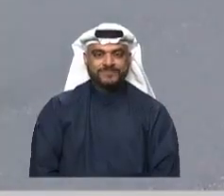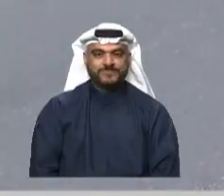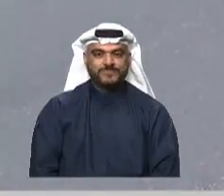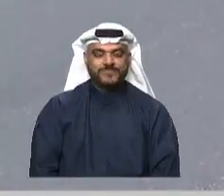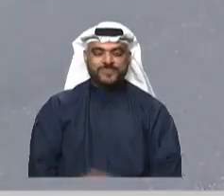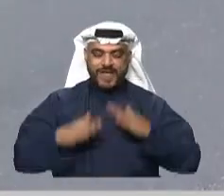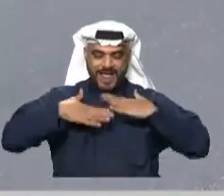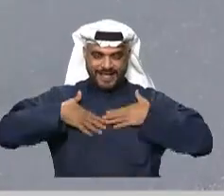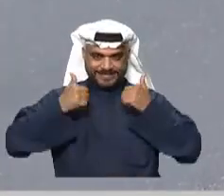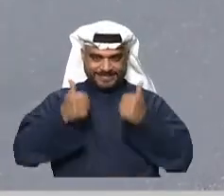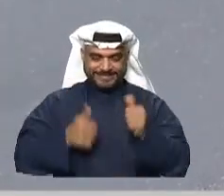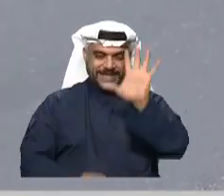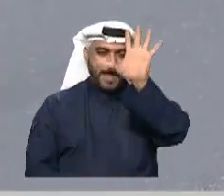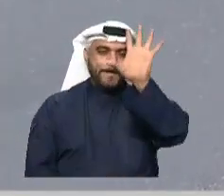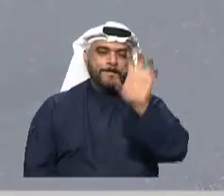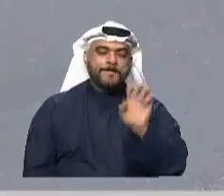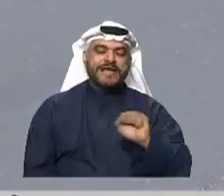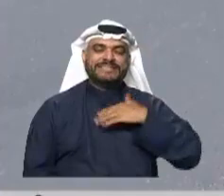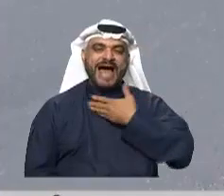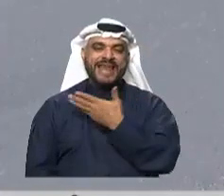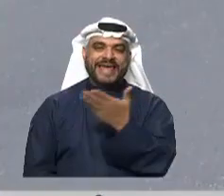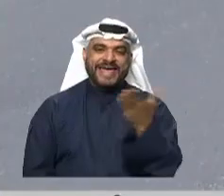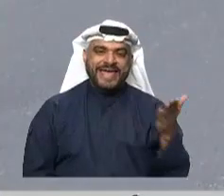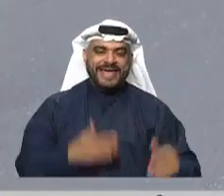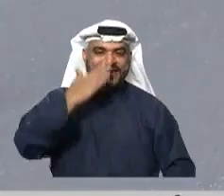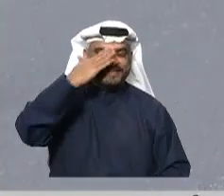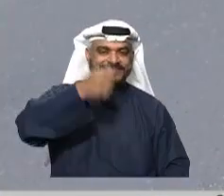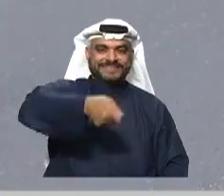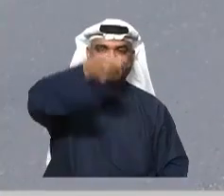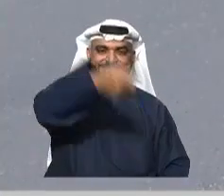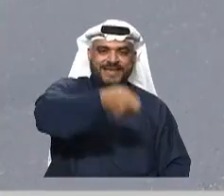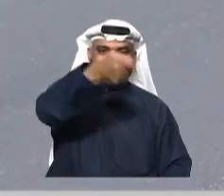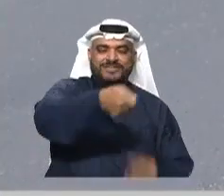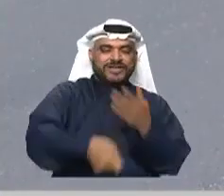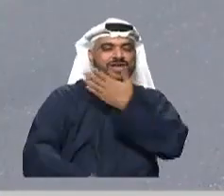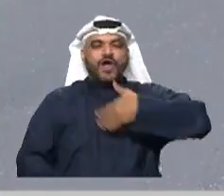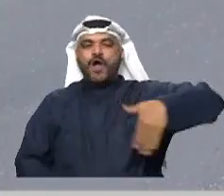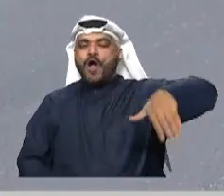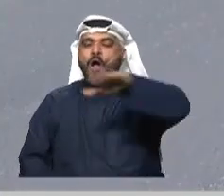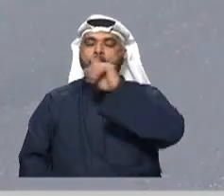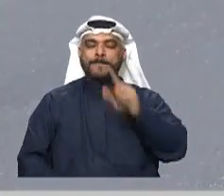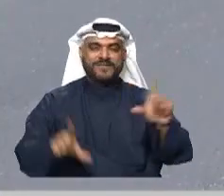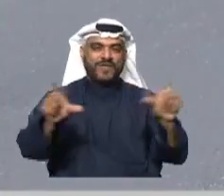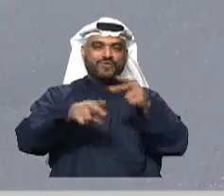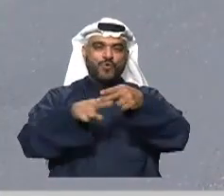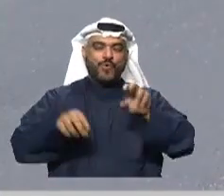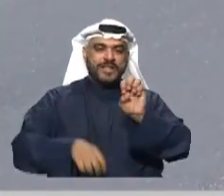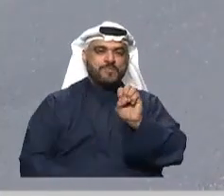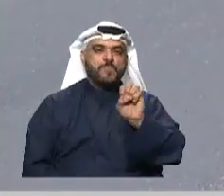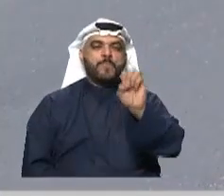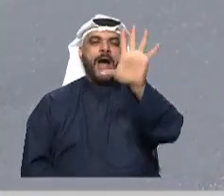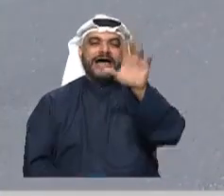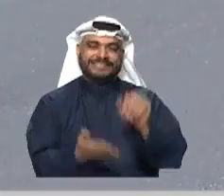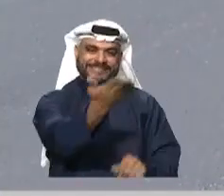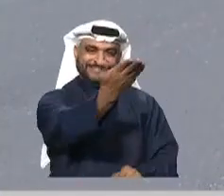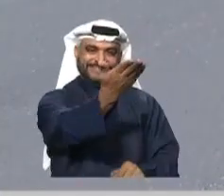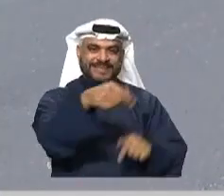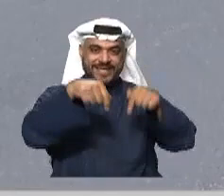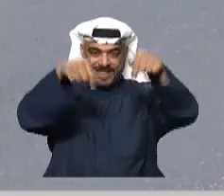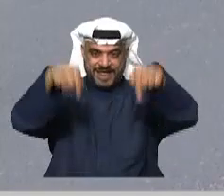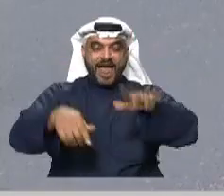مساء الخير زميلتي فاطمة، تحية لكم ولمشاهدي تلفزيون دولة الكويت. فعلا